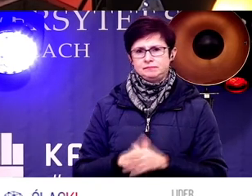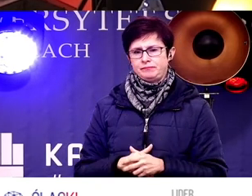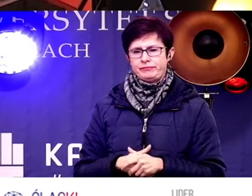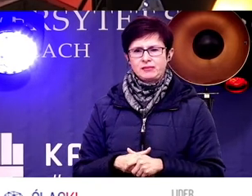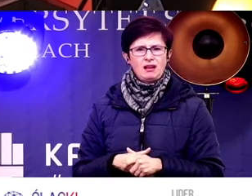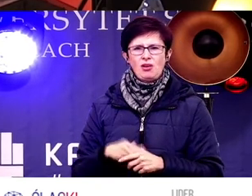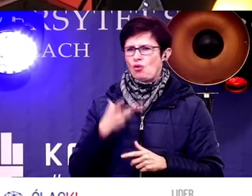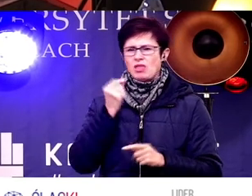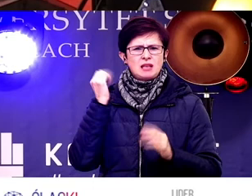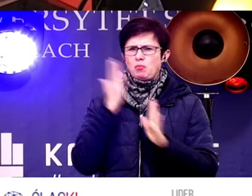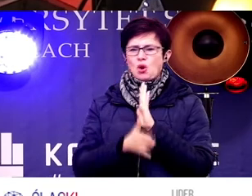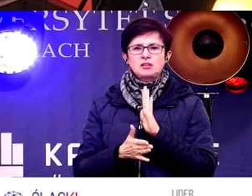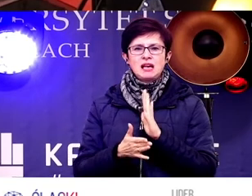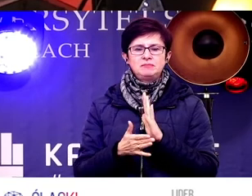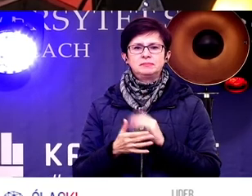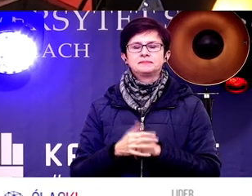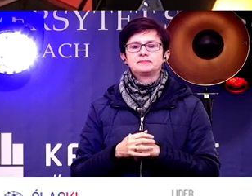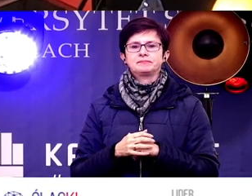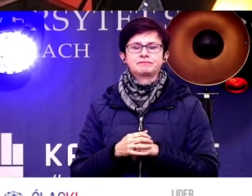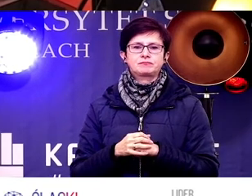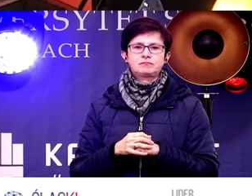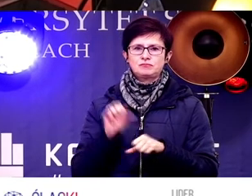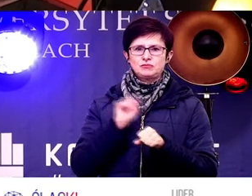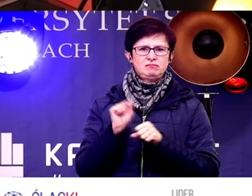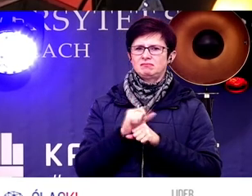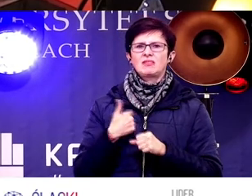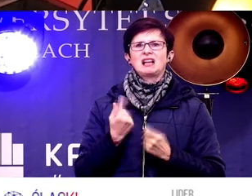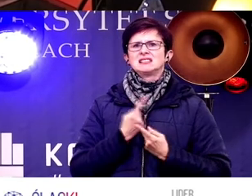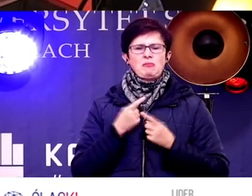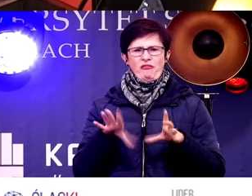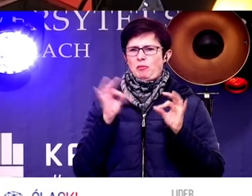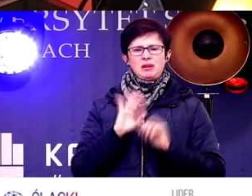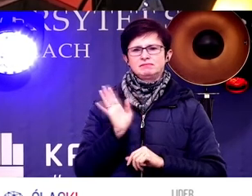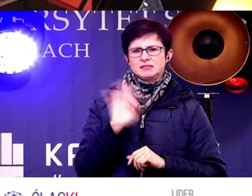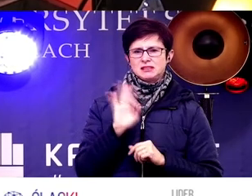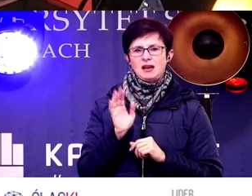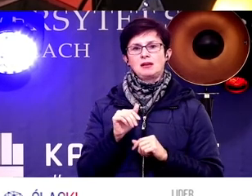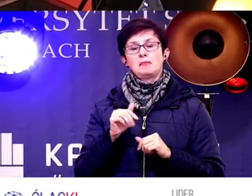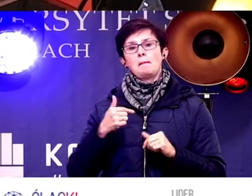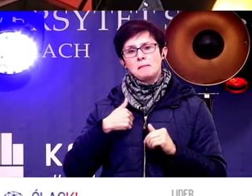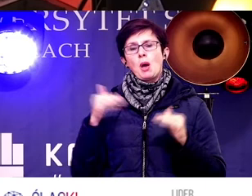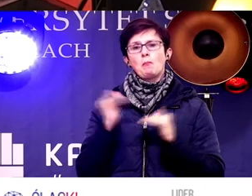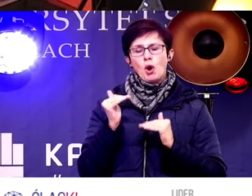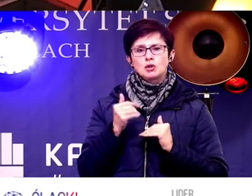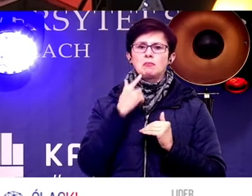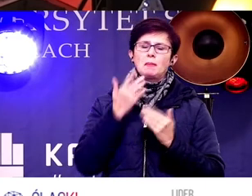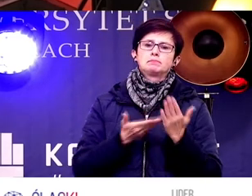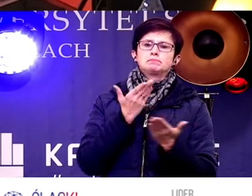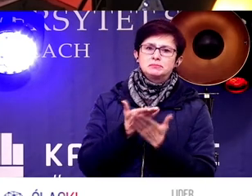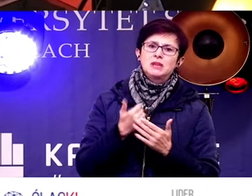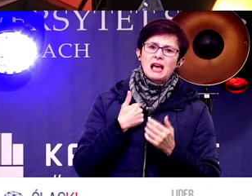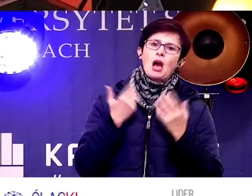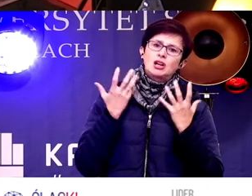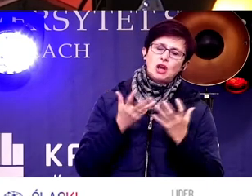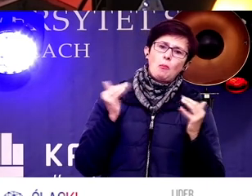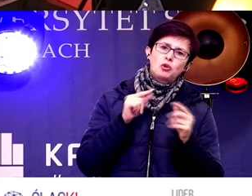to takie proste, to znaczy nie, najczęściej nie wybieramy sami. Są różne sugestie, my możemy dawać sugestie, ale też one